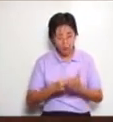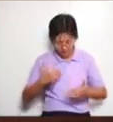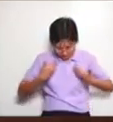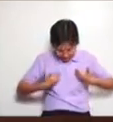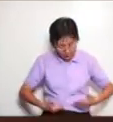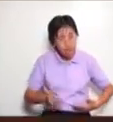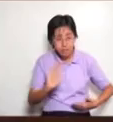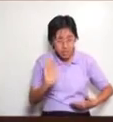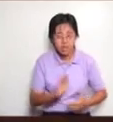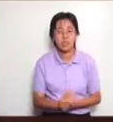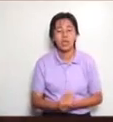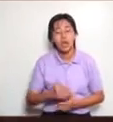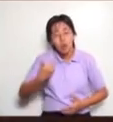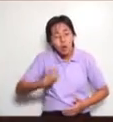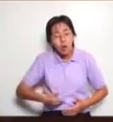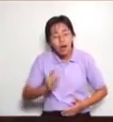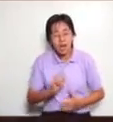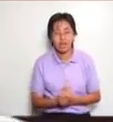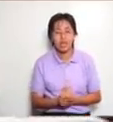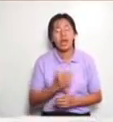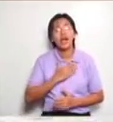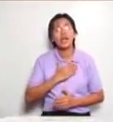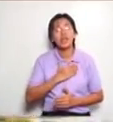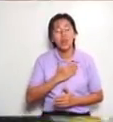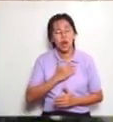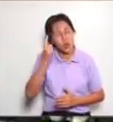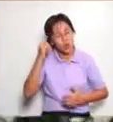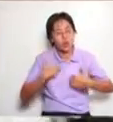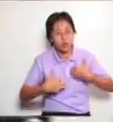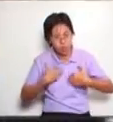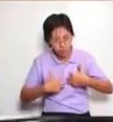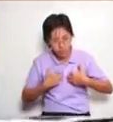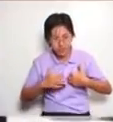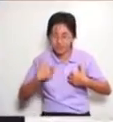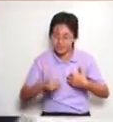ททกททุทองทของทุกข